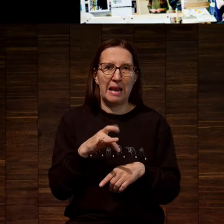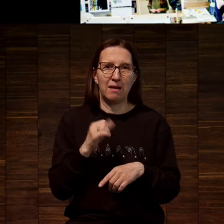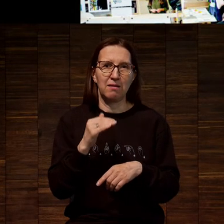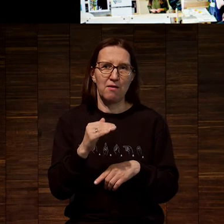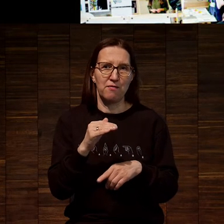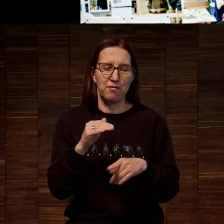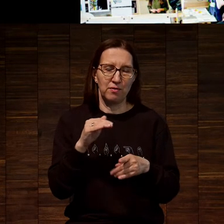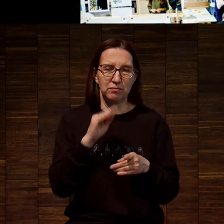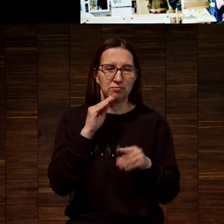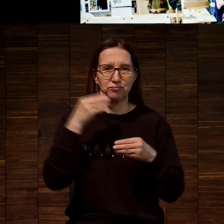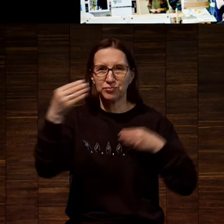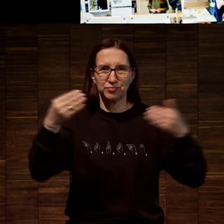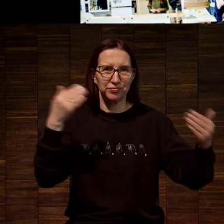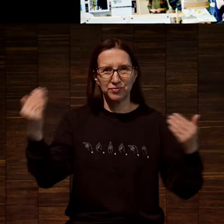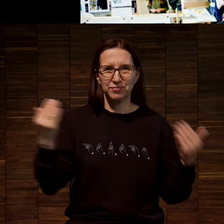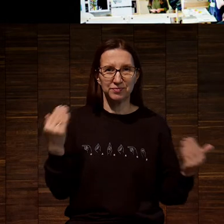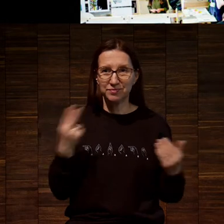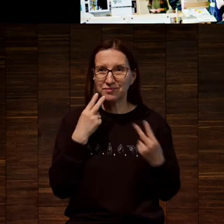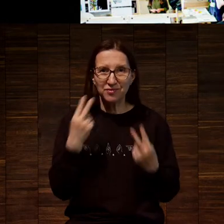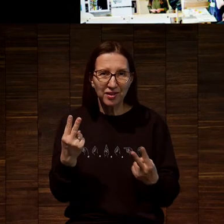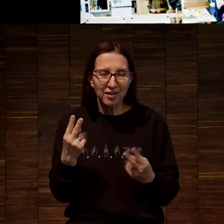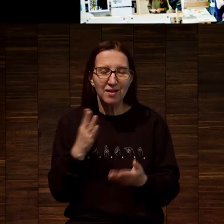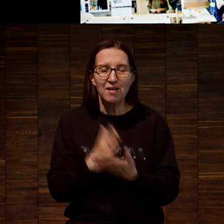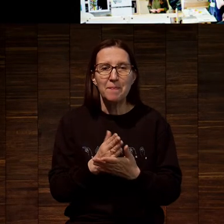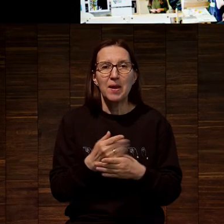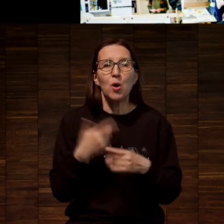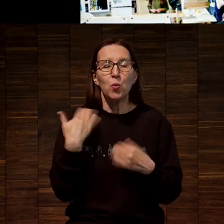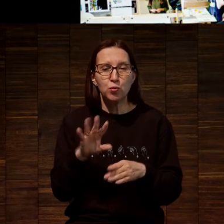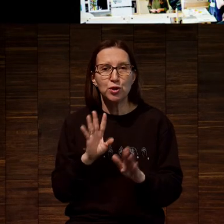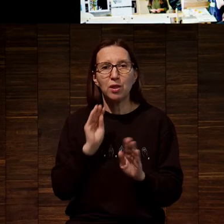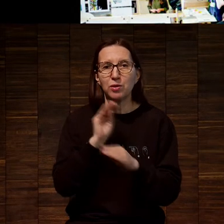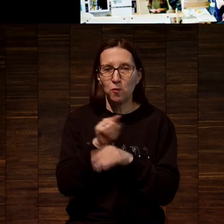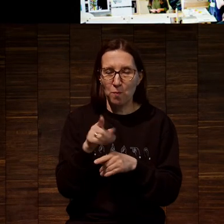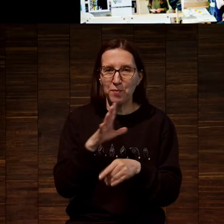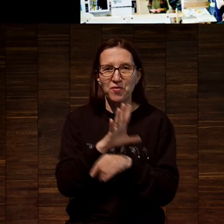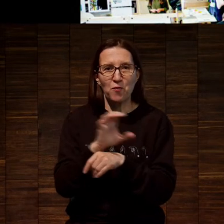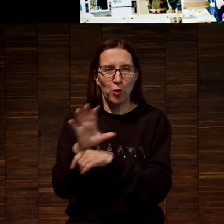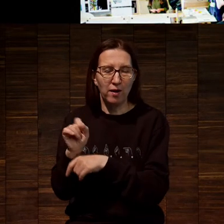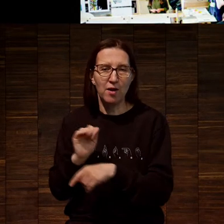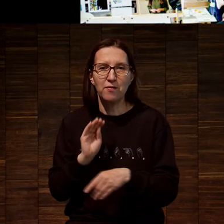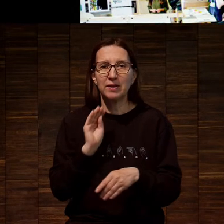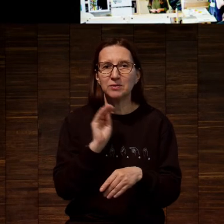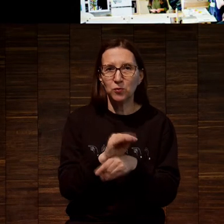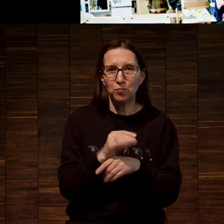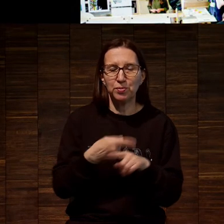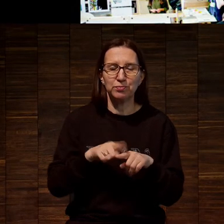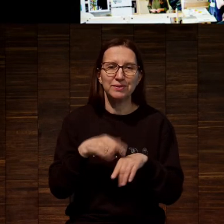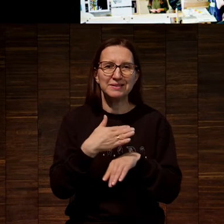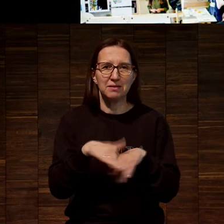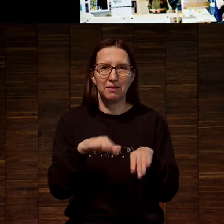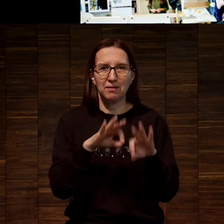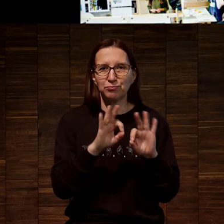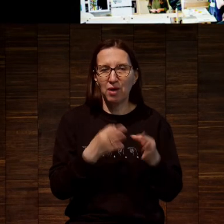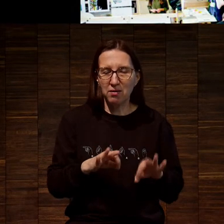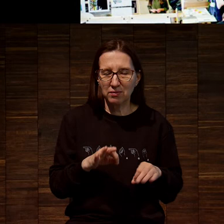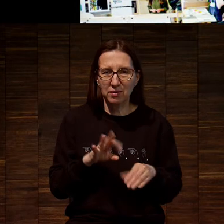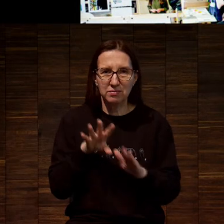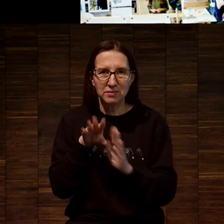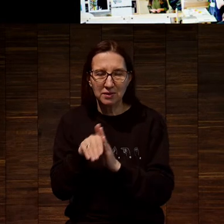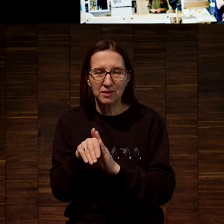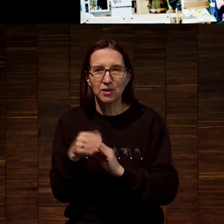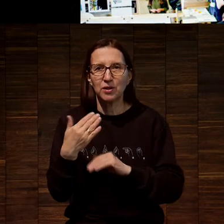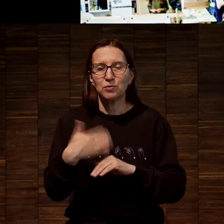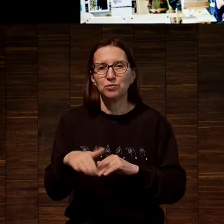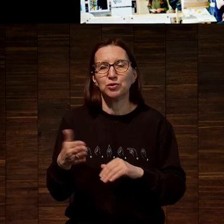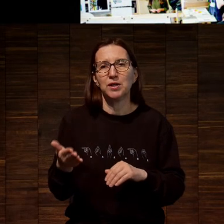заполненного стендами. Вот здесь уже появилась фотография, здесь появились стрит-артисты, которые подключились к